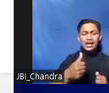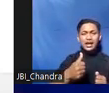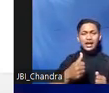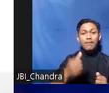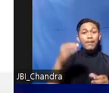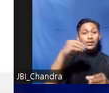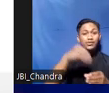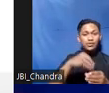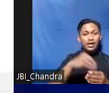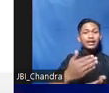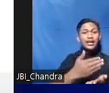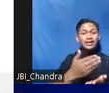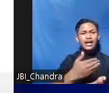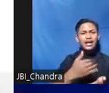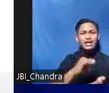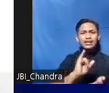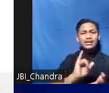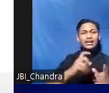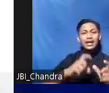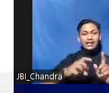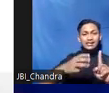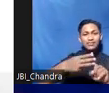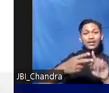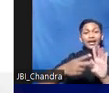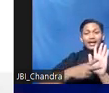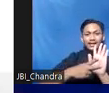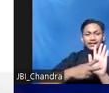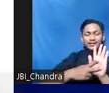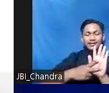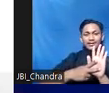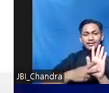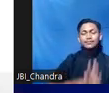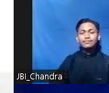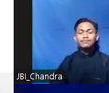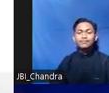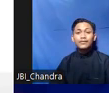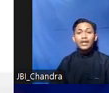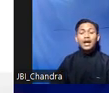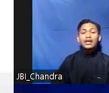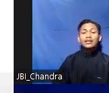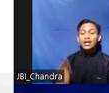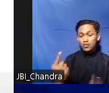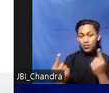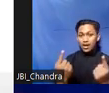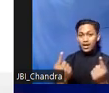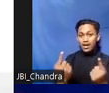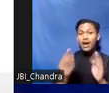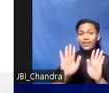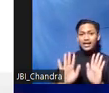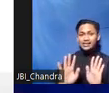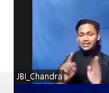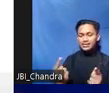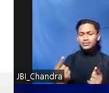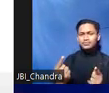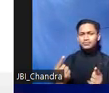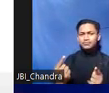jadi antara dua software ini sebenarnya tidak ada yang jelek dan tidak ada yang tidak Nanti tinggal kita mau menggunakan yang